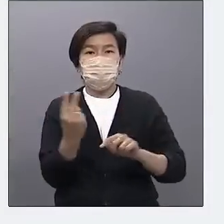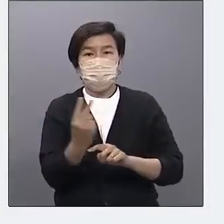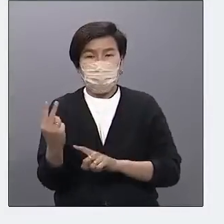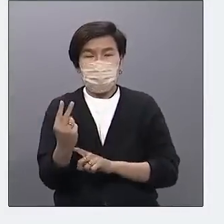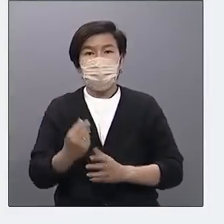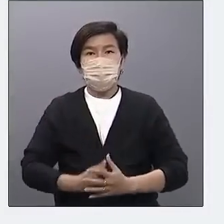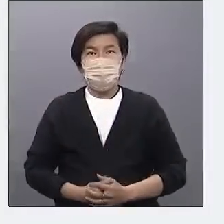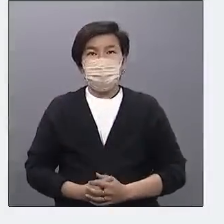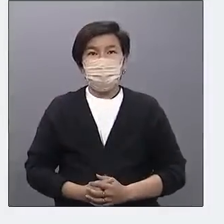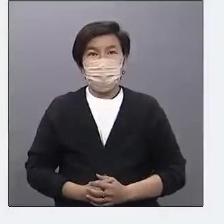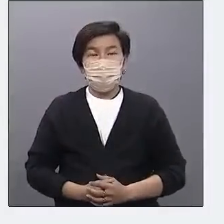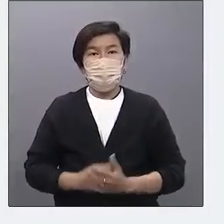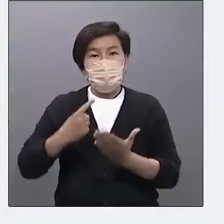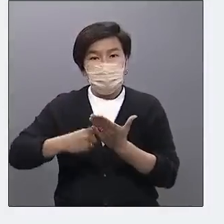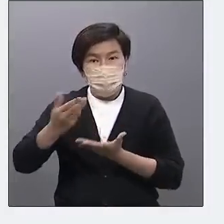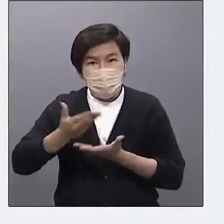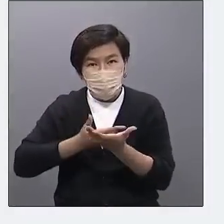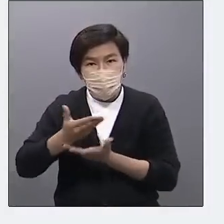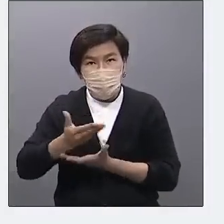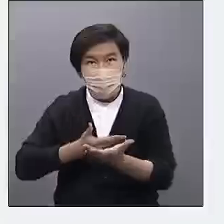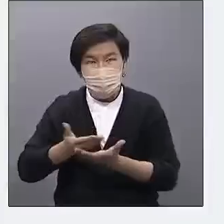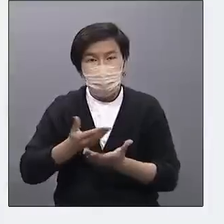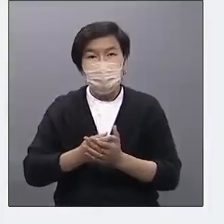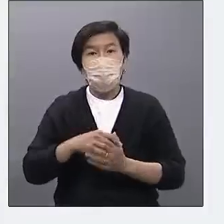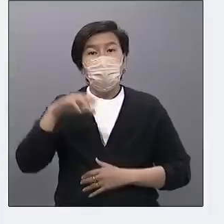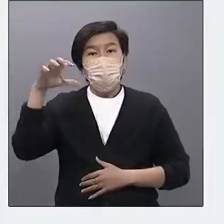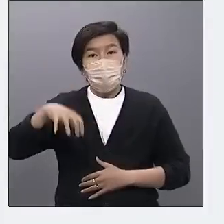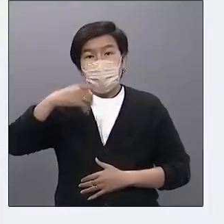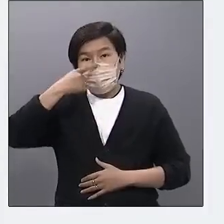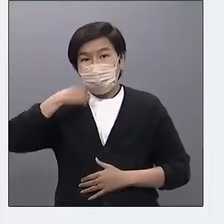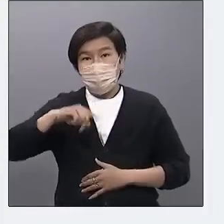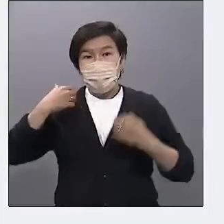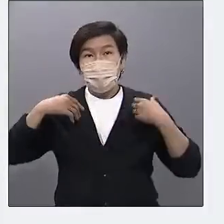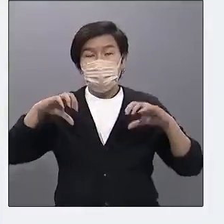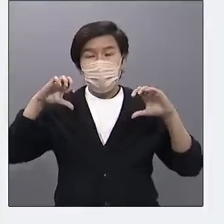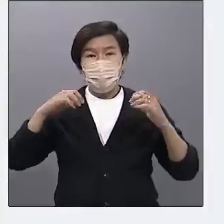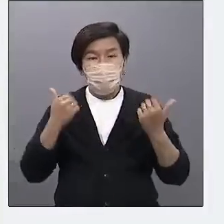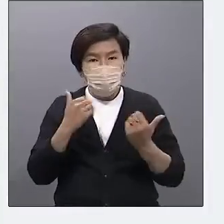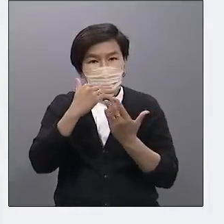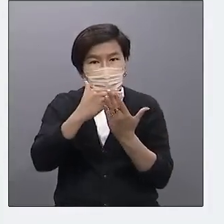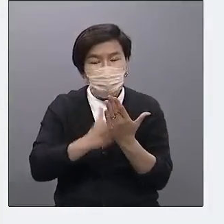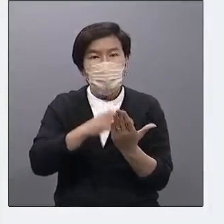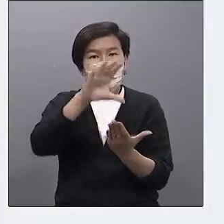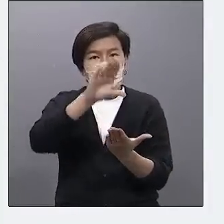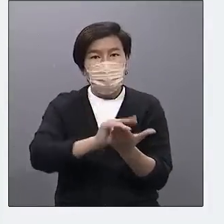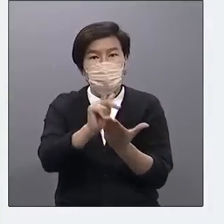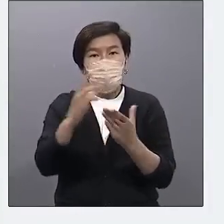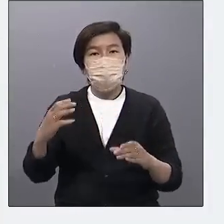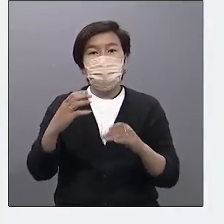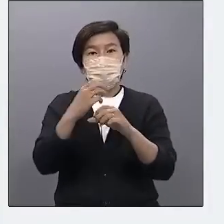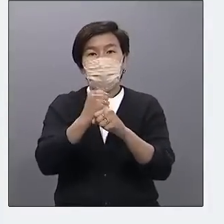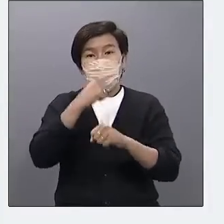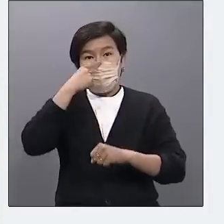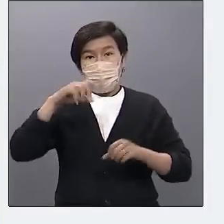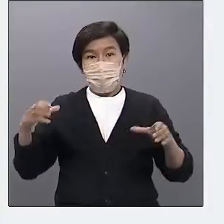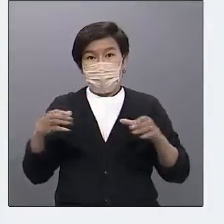การหารือร่วมกันวันนี้กับหน่วยงานของไทยได้ข้อสรุปนะคะว่าไทยจะส่งทีมยูซ่าไทยแลนด์